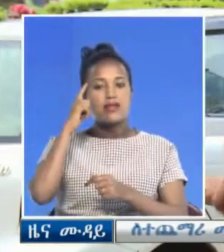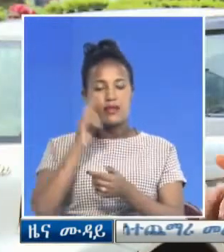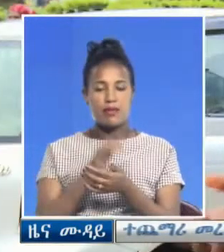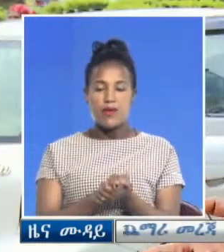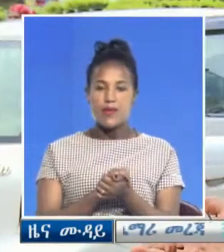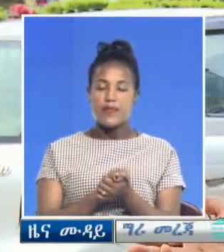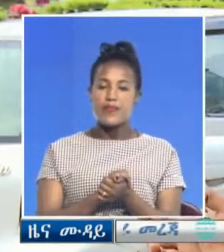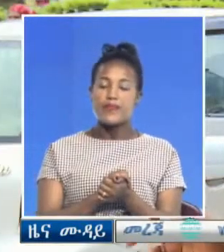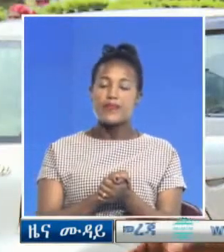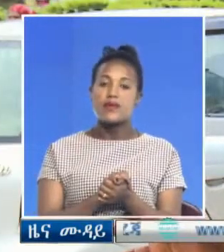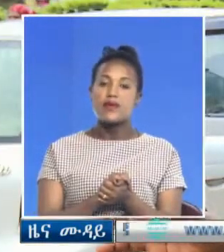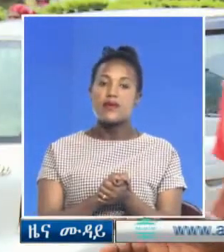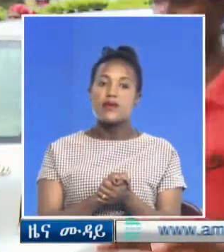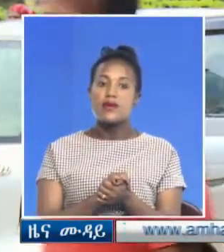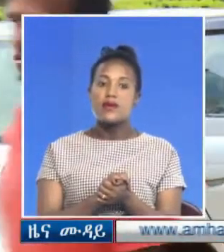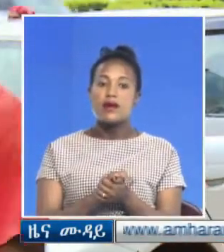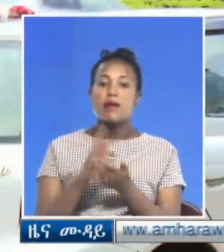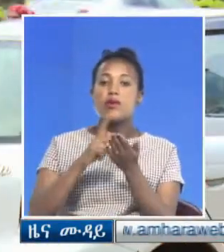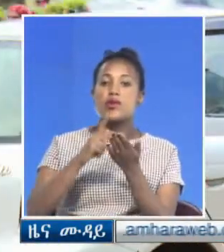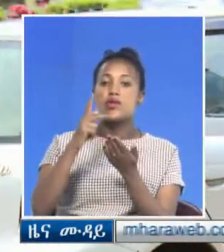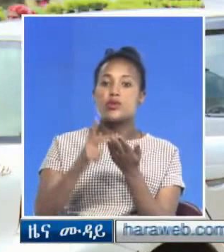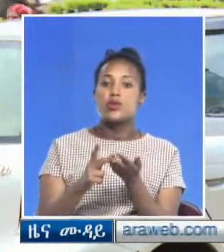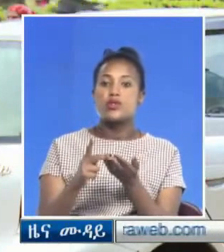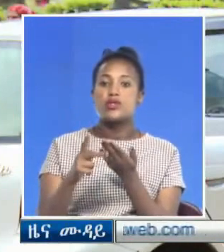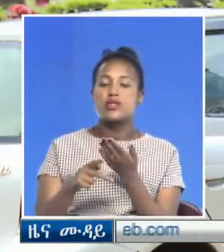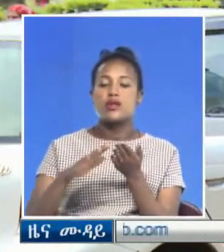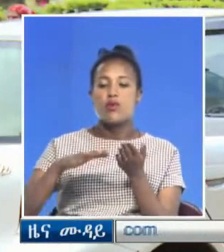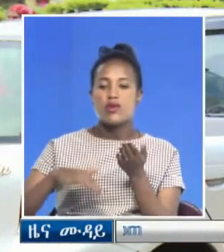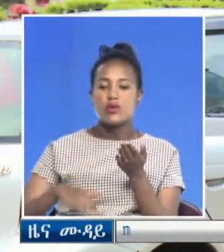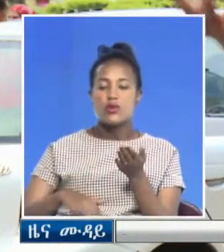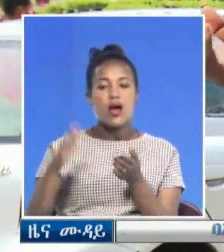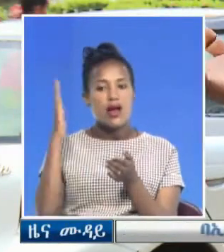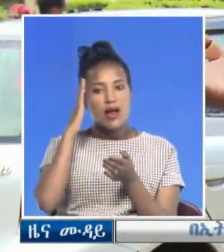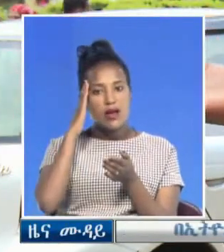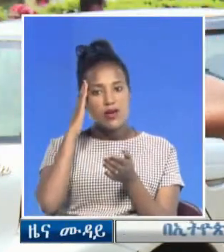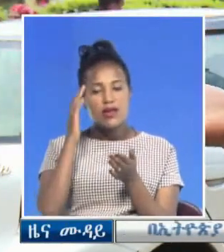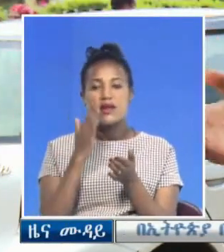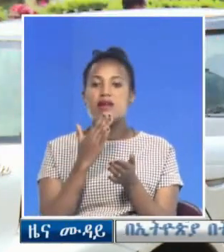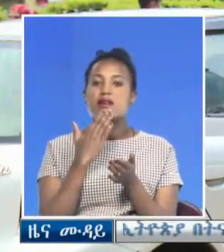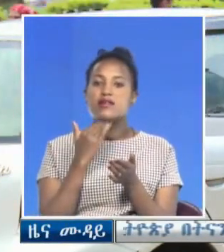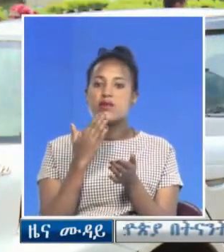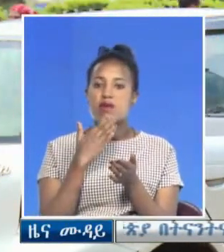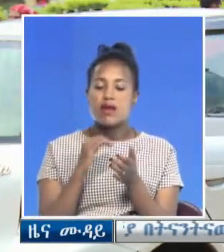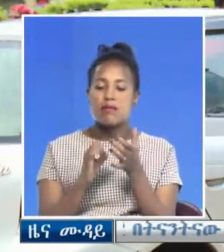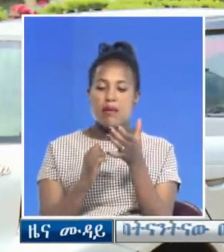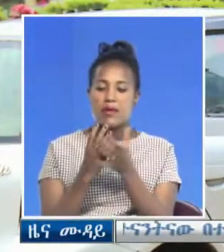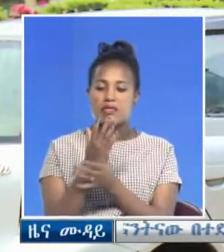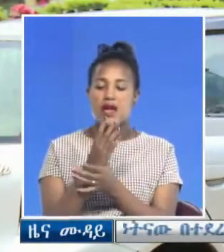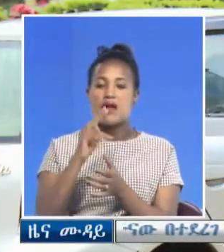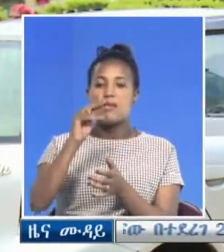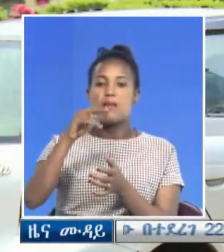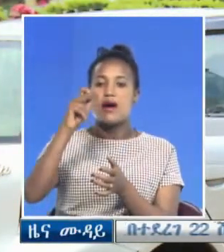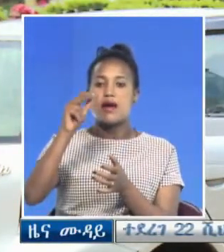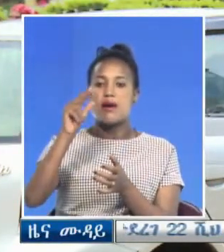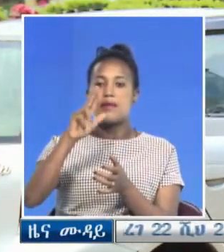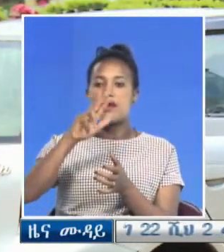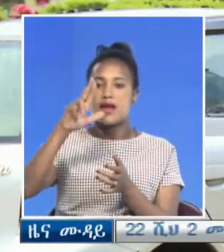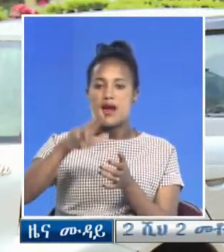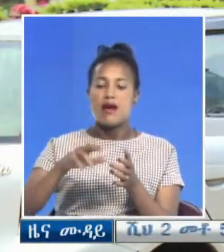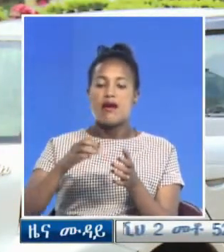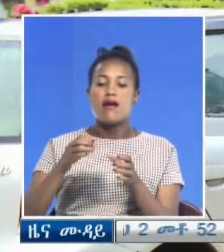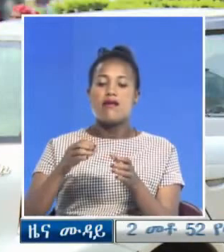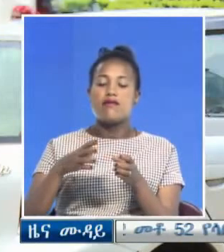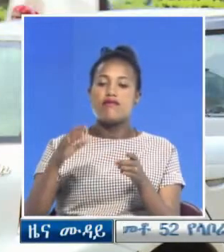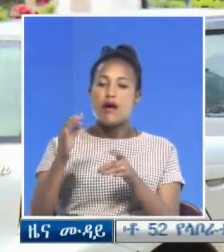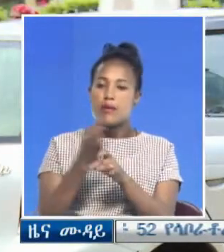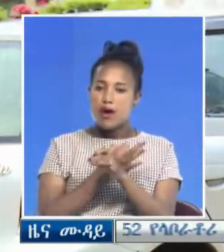የመስኖ ፕሮጀክቶች እንደተጓተቱ አውቃለሁ። የስኳር ማምረቻ የማዳበሪያ ፋብሪካዎችና ሌሎች